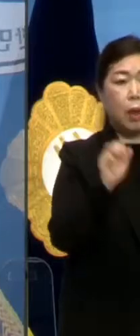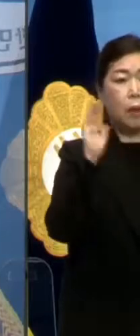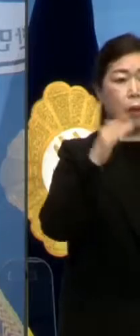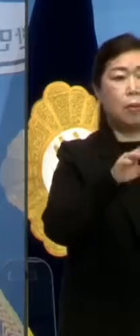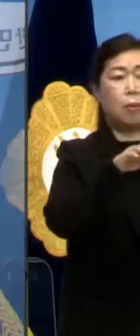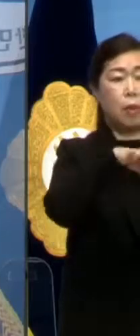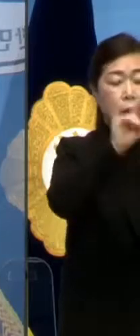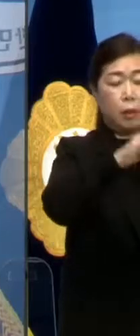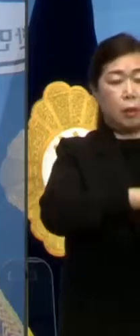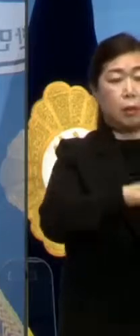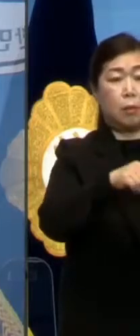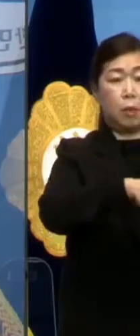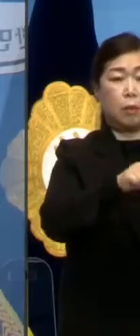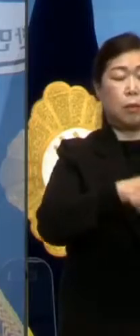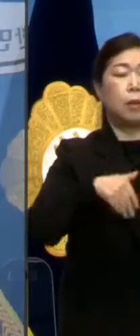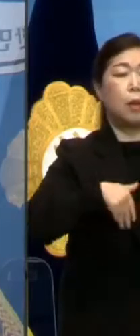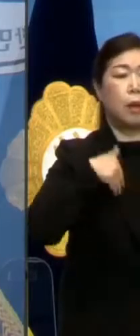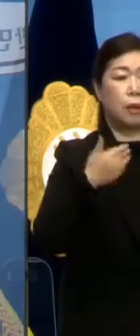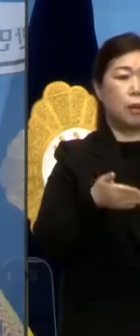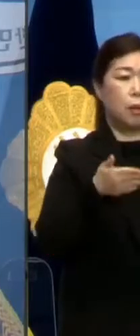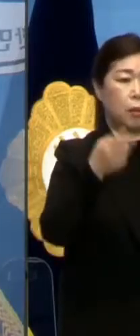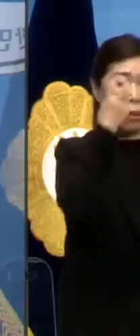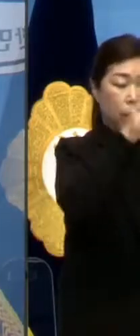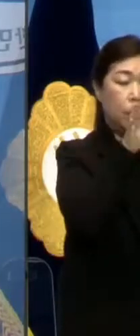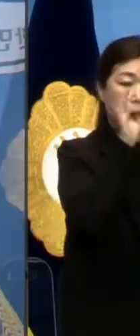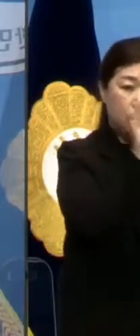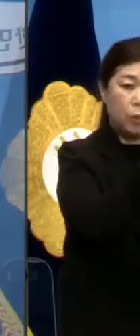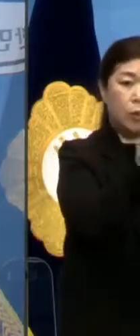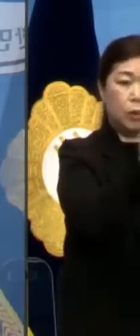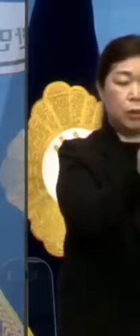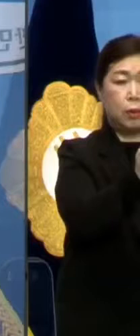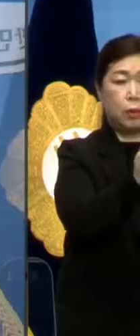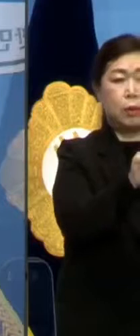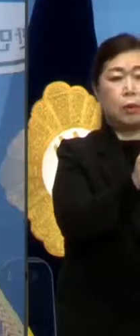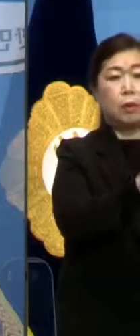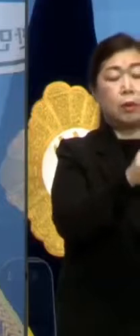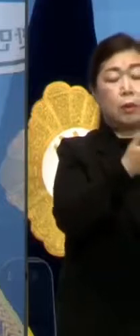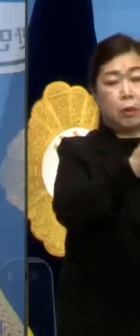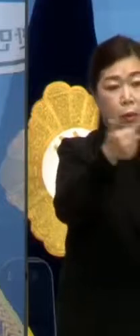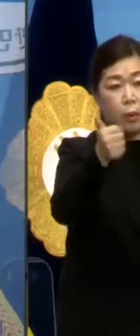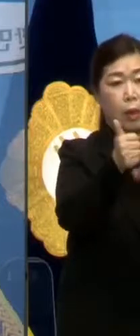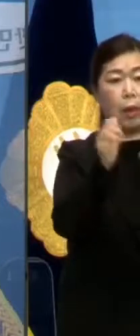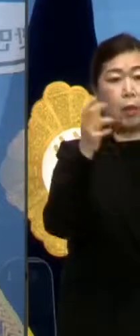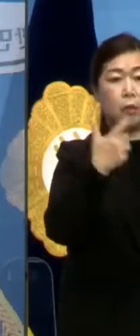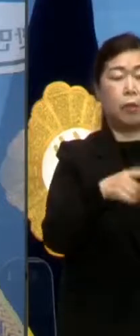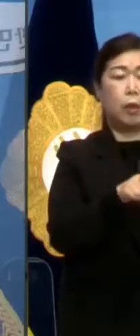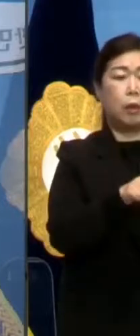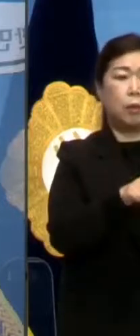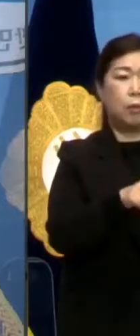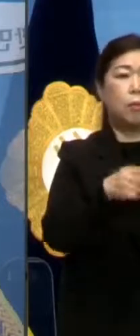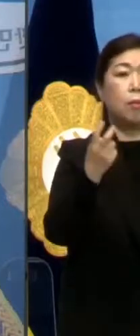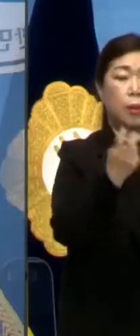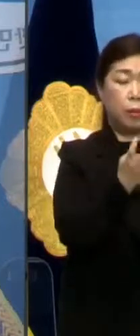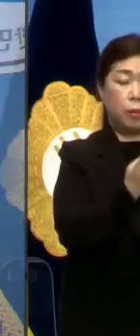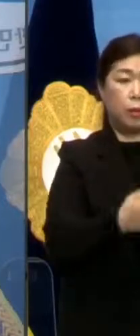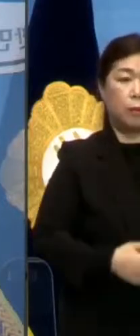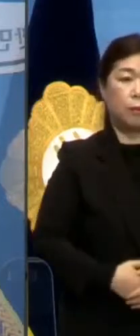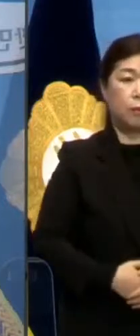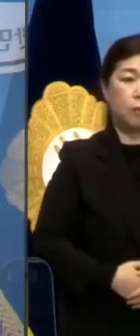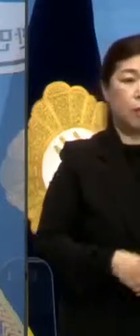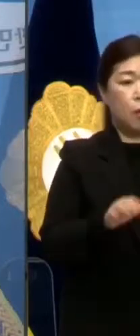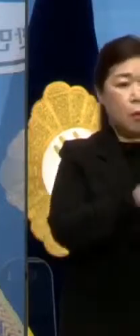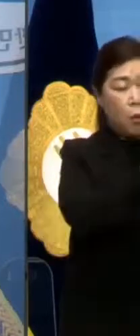먼저 내미는 것이 정인이를 위한 또 다른 길이기도 합니다. 특히나 코로나19